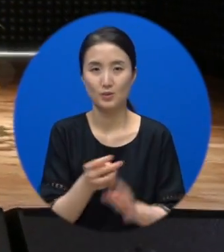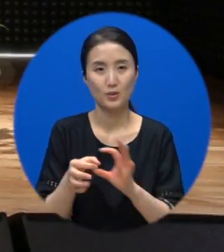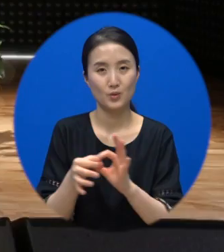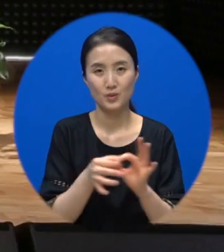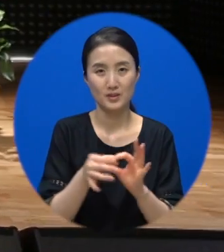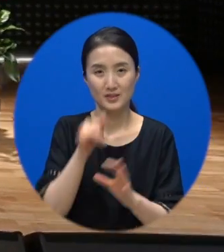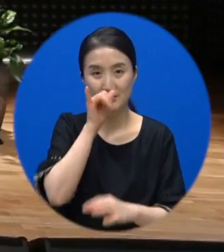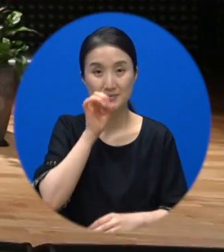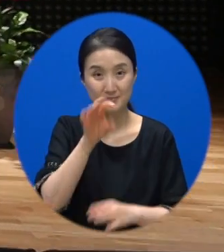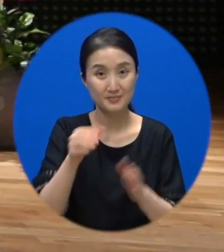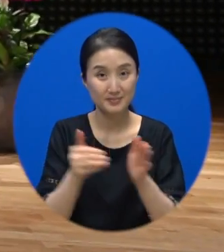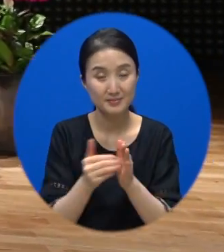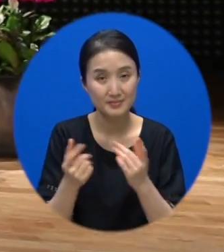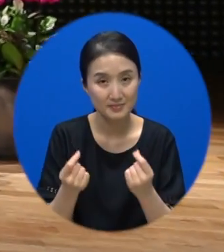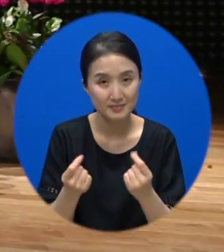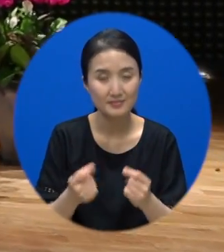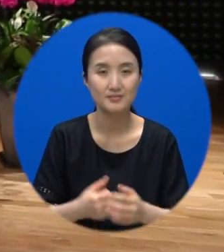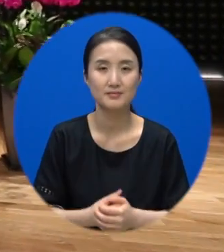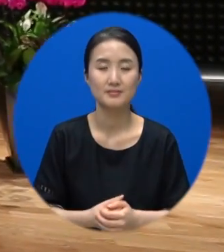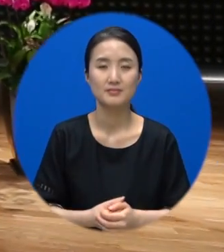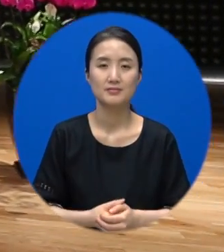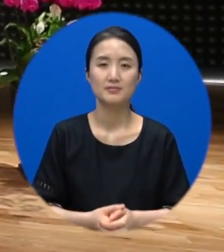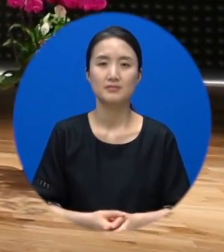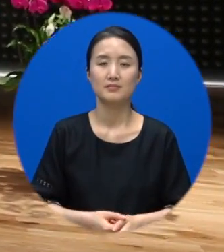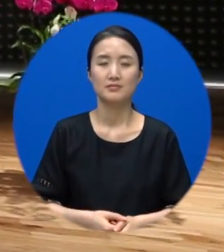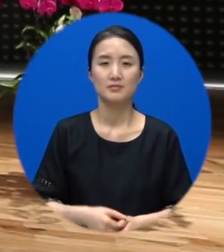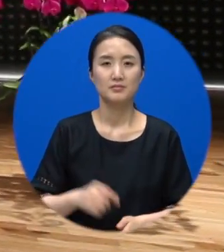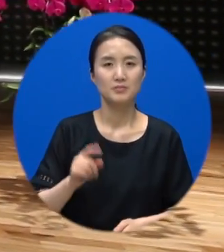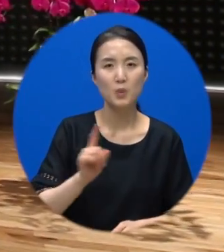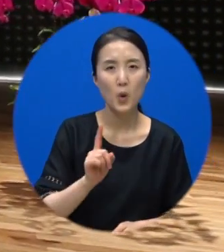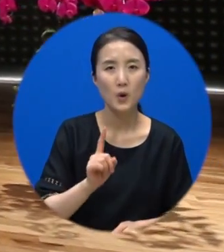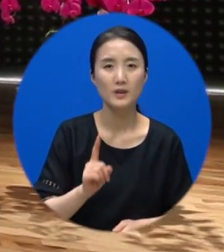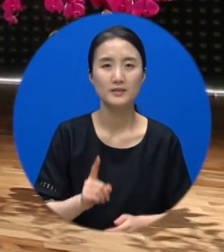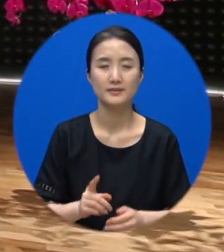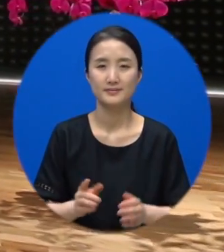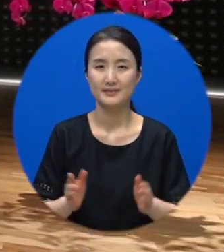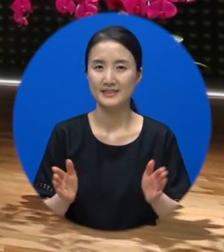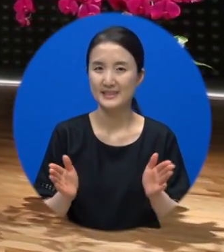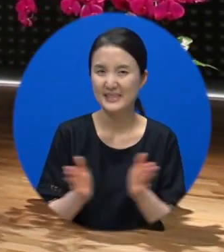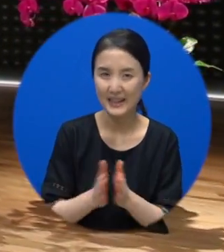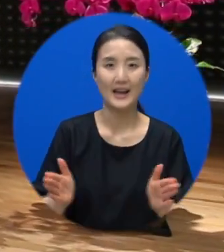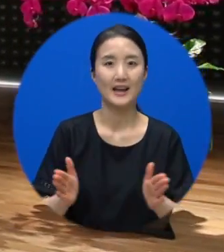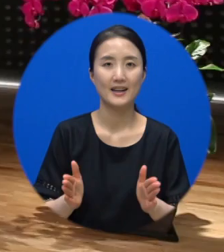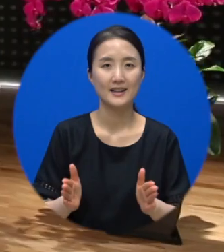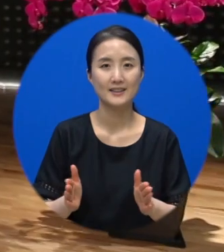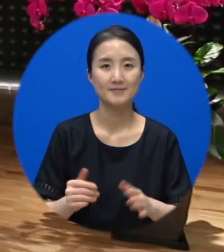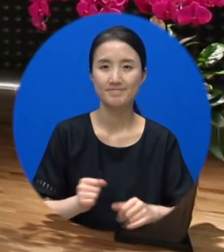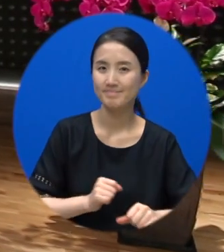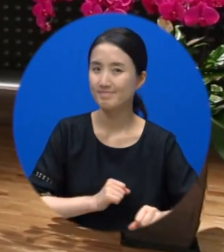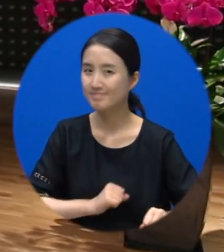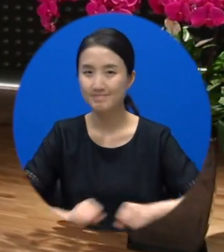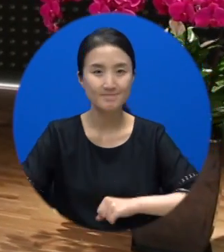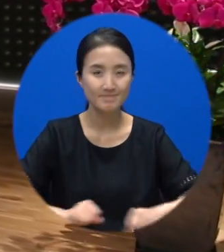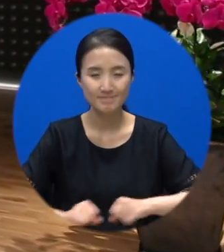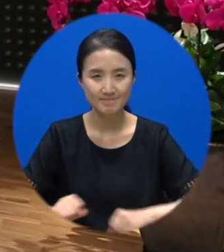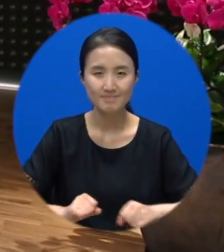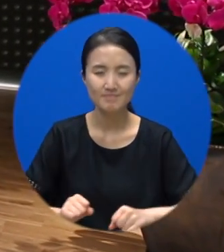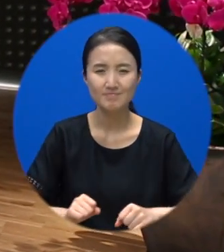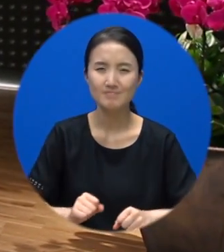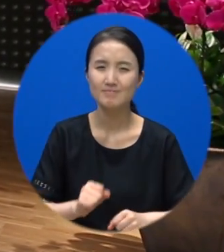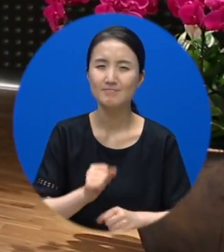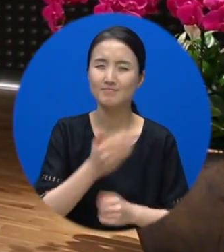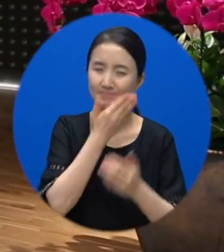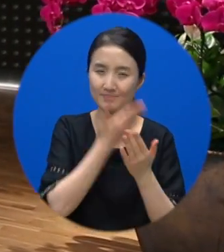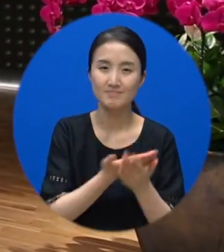개념이에요. 스타트를 끊고 뭔가 눈에 보이는 성과를 내기에는 좋아요. 자신감이. 그런데